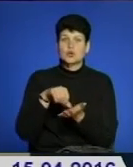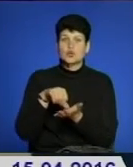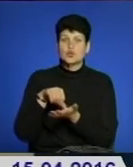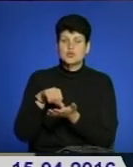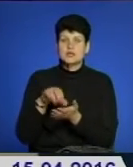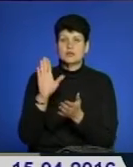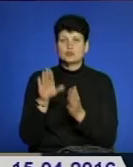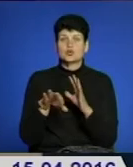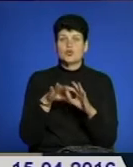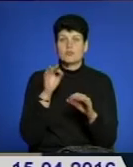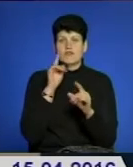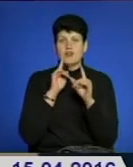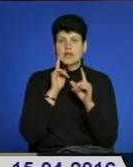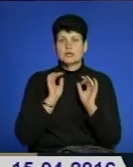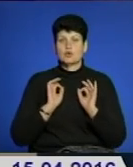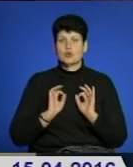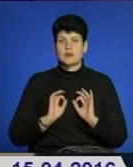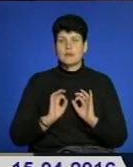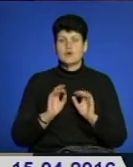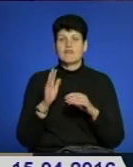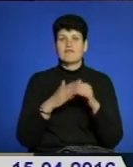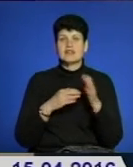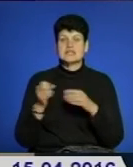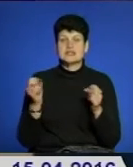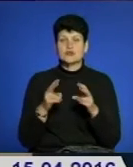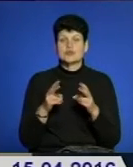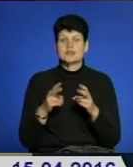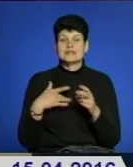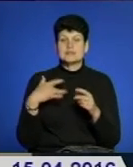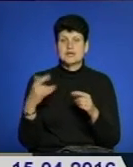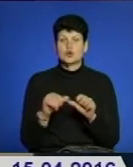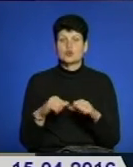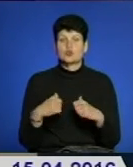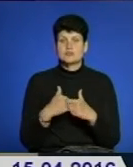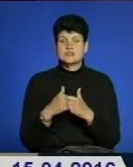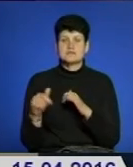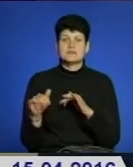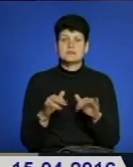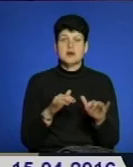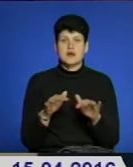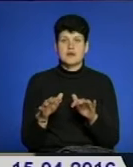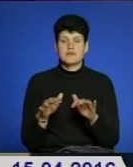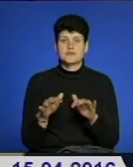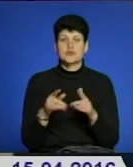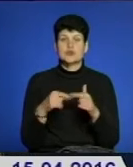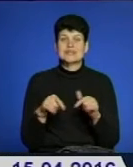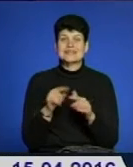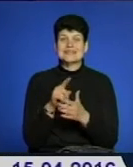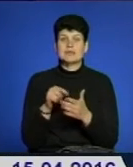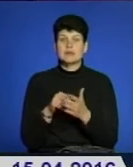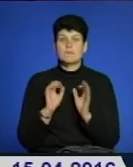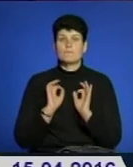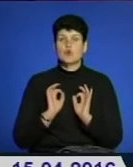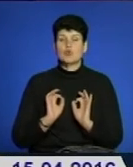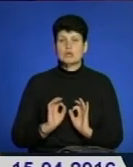будуть обрані до Ради прокуратури або до кваліфікаційно-дисциплінарної комісії у справах в організаційних питаннях